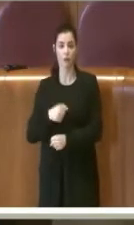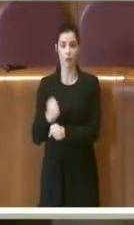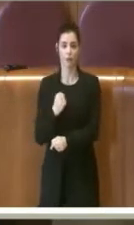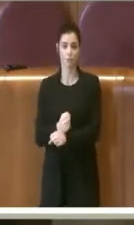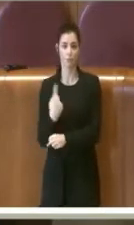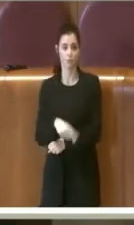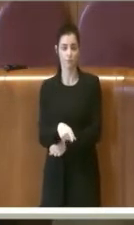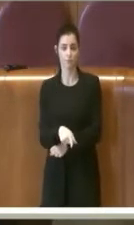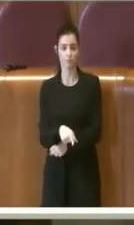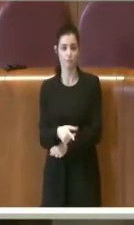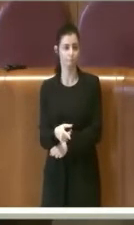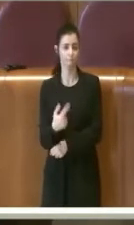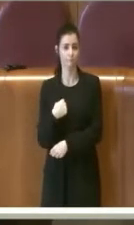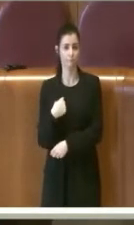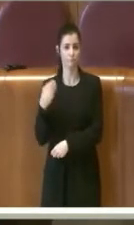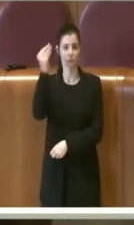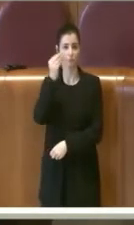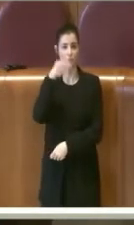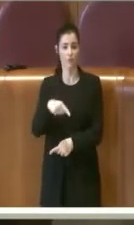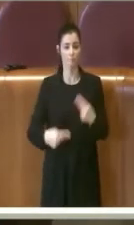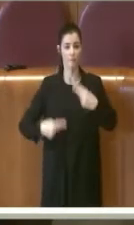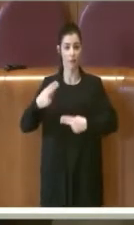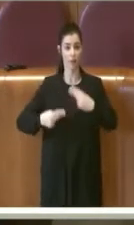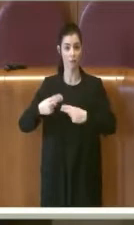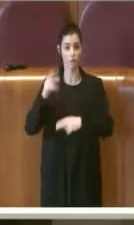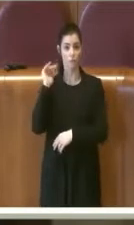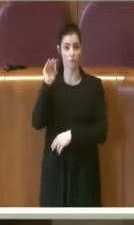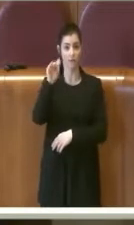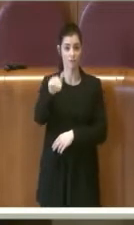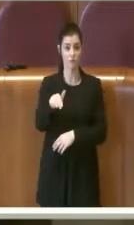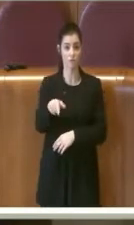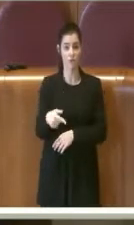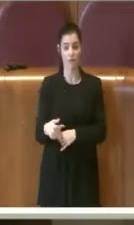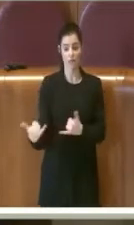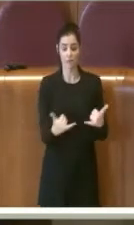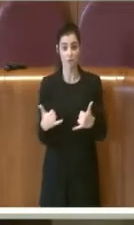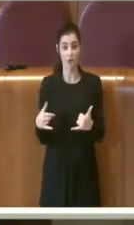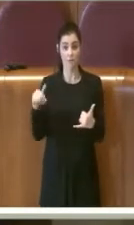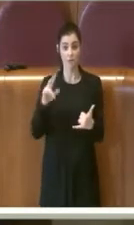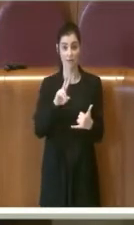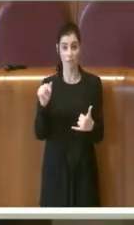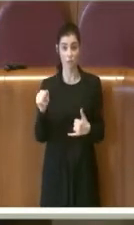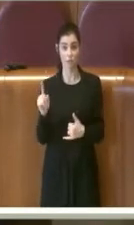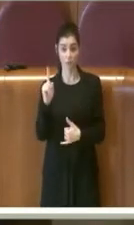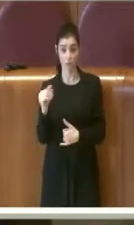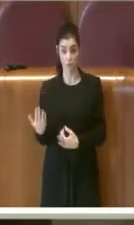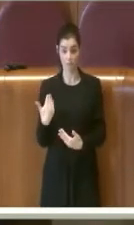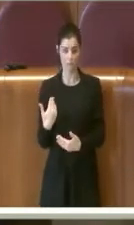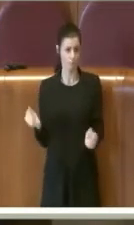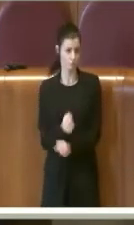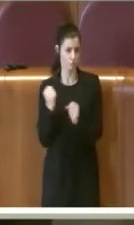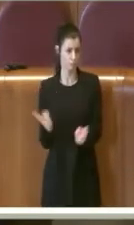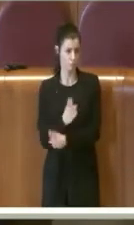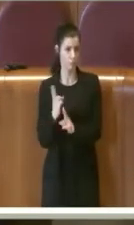dal momento in cui credo che il bilancio di previsione non arriverà prima del 31 dicembre, quindi immagino per gennaio, significa che